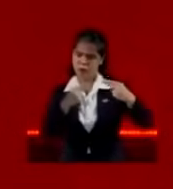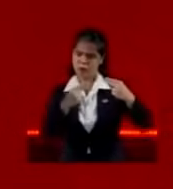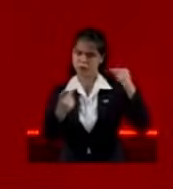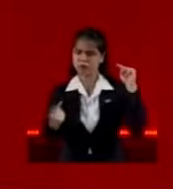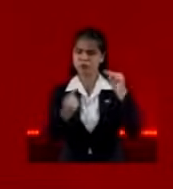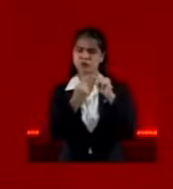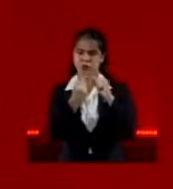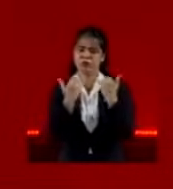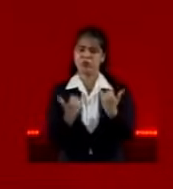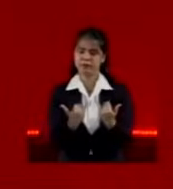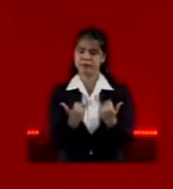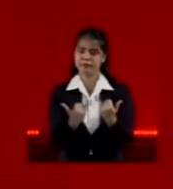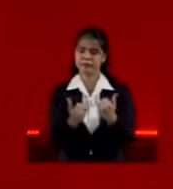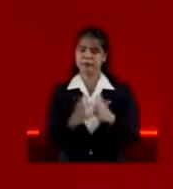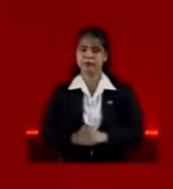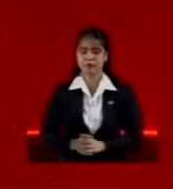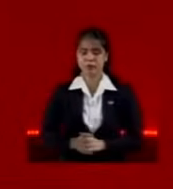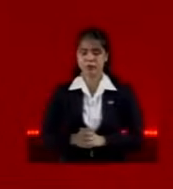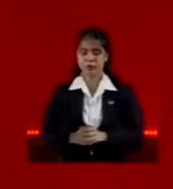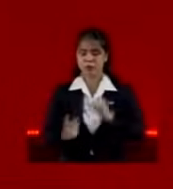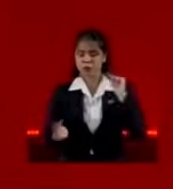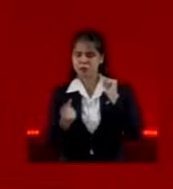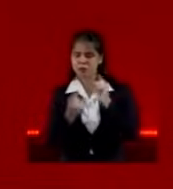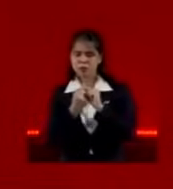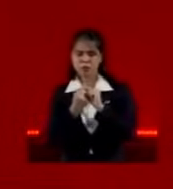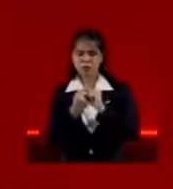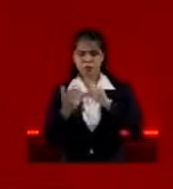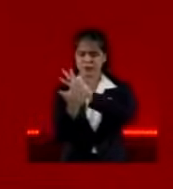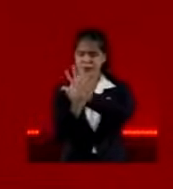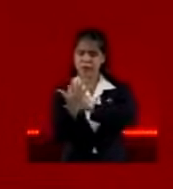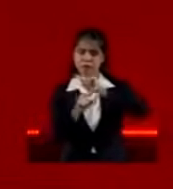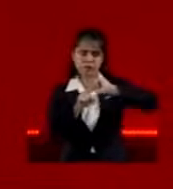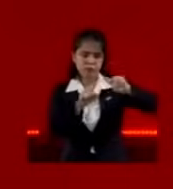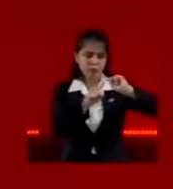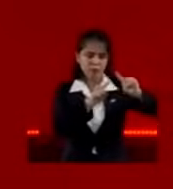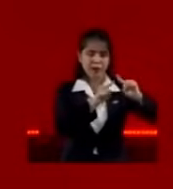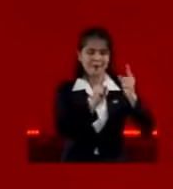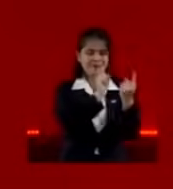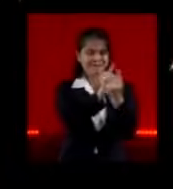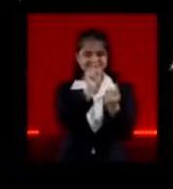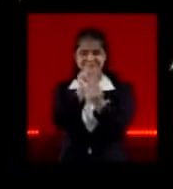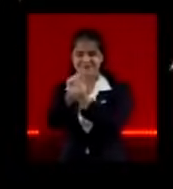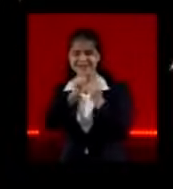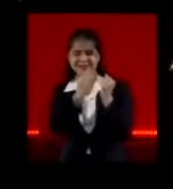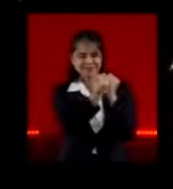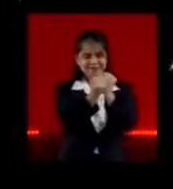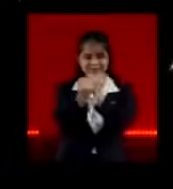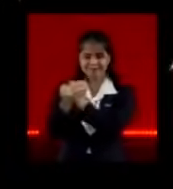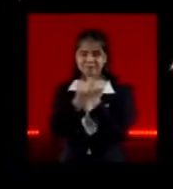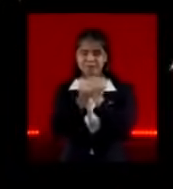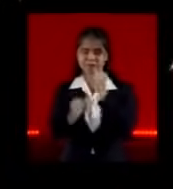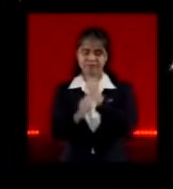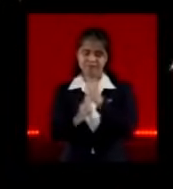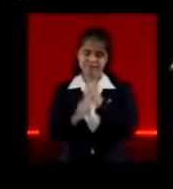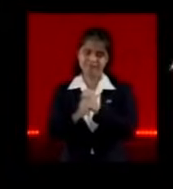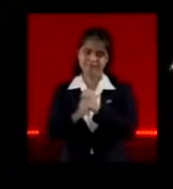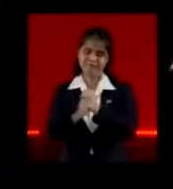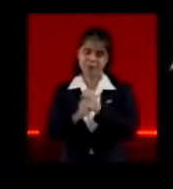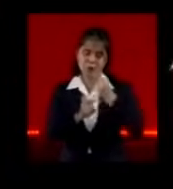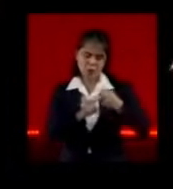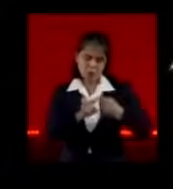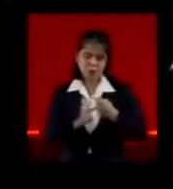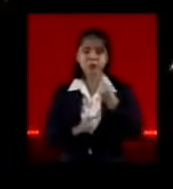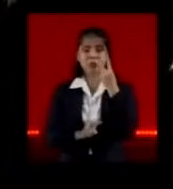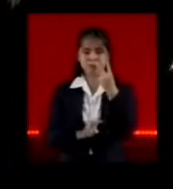คนรุ่นใหม่เดินแต่คนรุ่นใหม่จะเดินเนี่ยทัศนคติทางการเมืองต่างหากที่สำคัญบริบทในอุดม